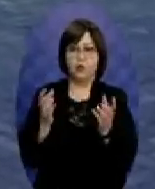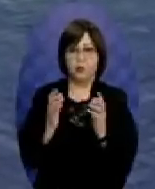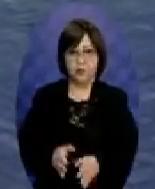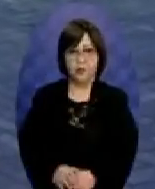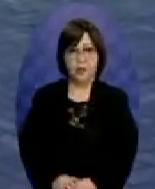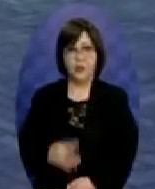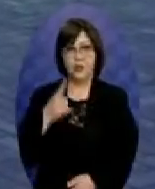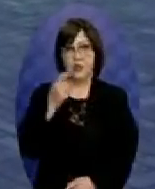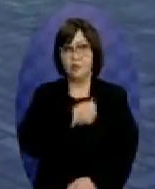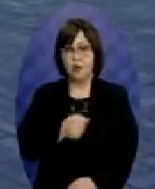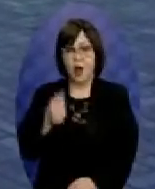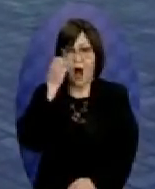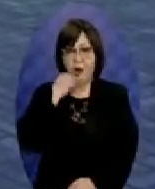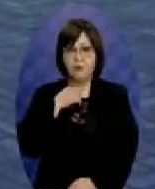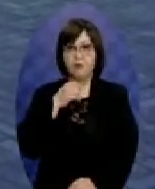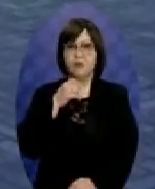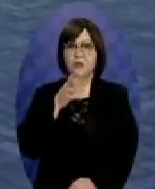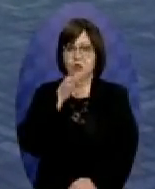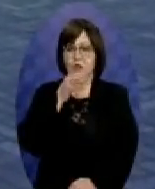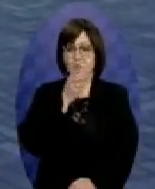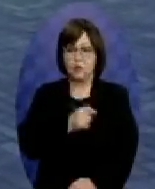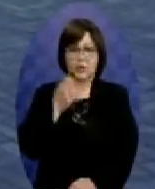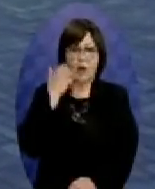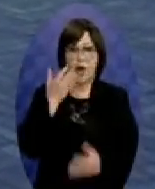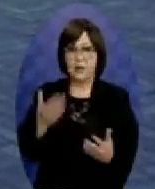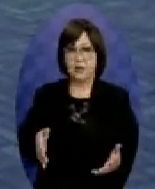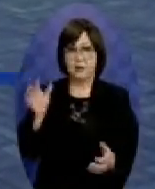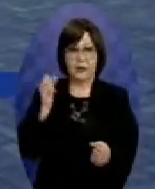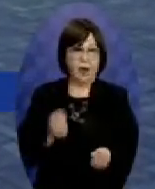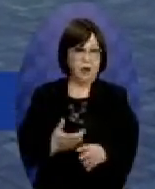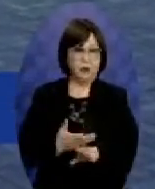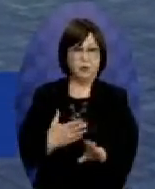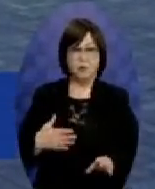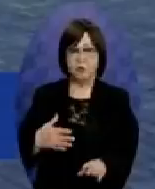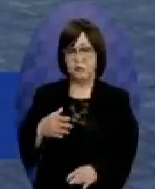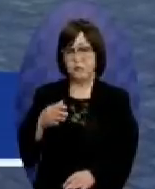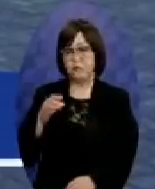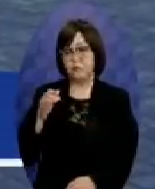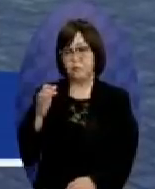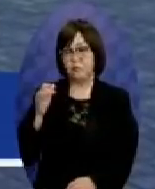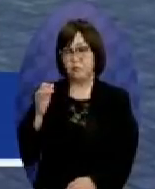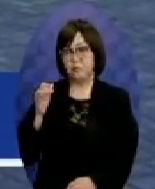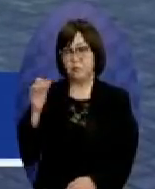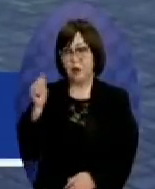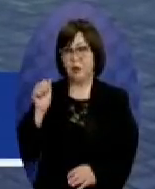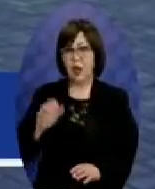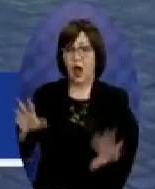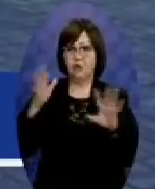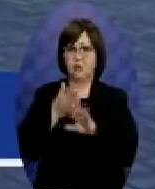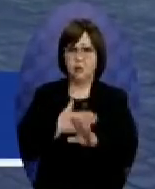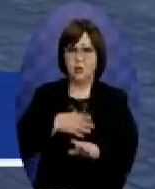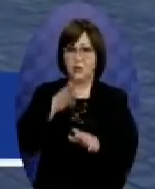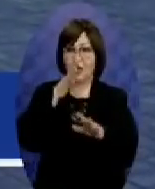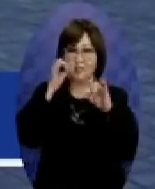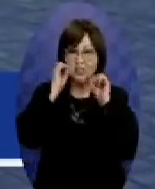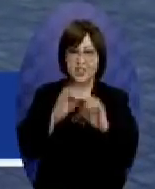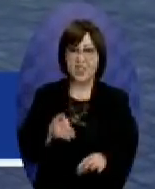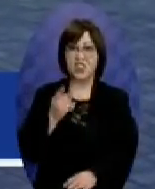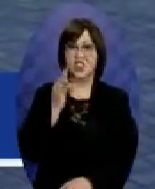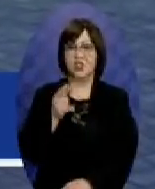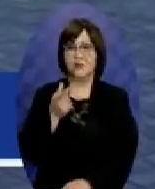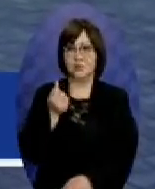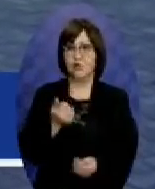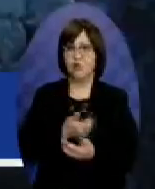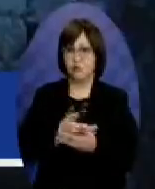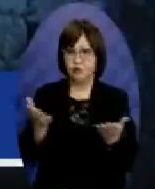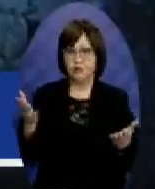За жил бүр ахмад настангуудад сар шинийн баярын өмнө болон за үндэсний их баяр наадмын өмнө насны хишгийг олгодгоо. За тэгвэл энэхүү сар шинийн баярын